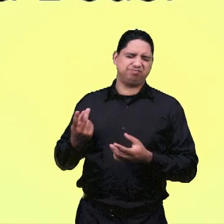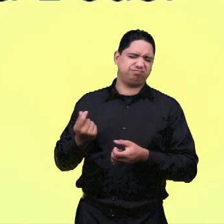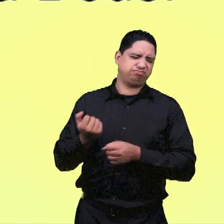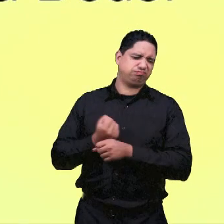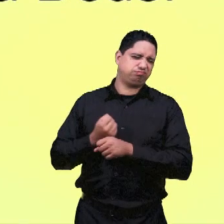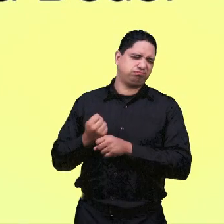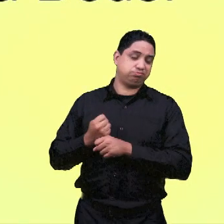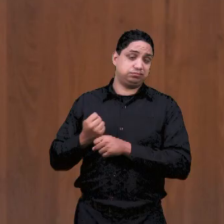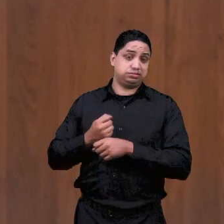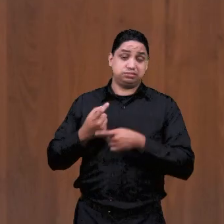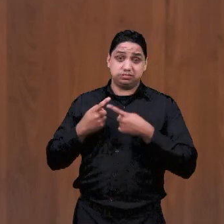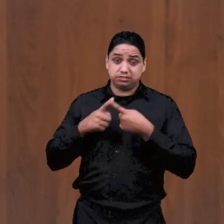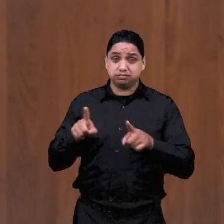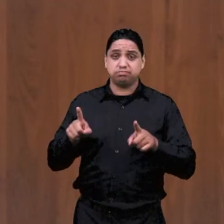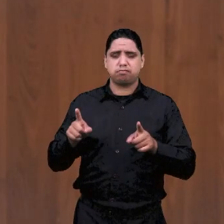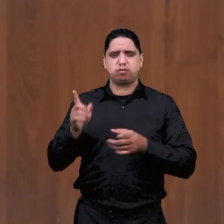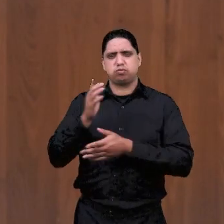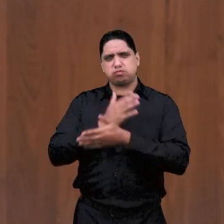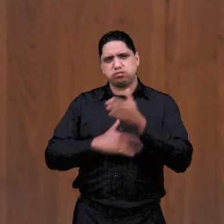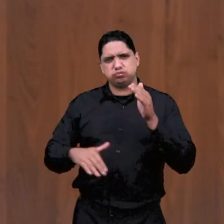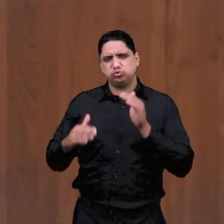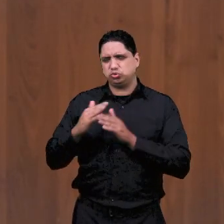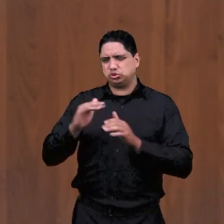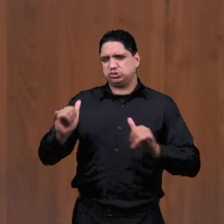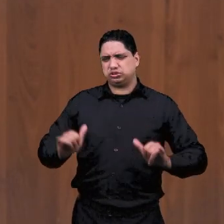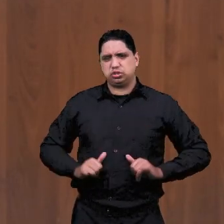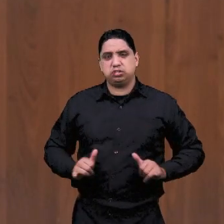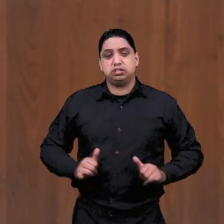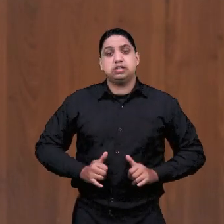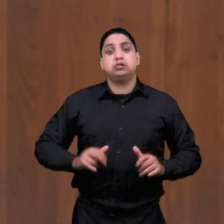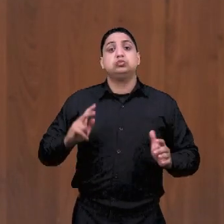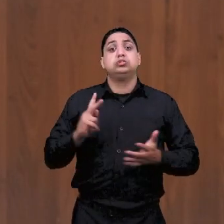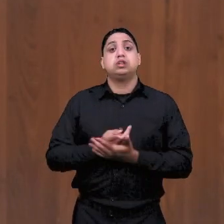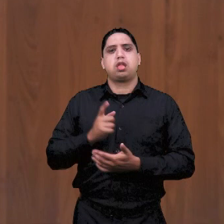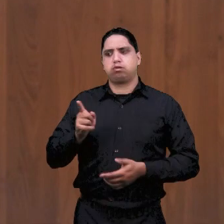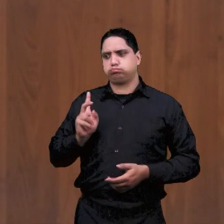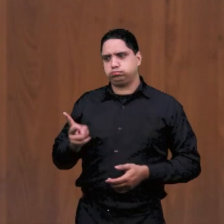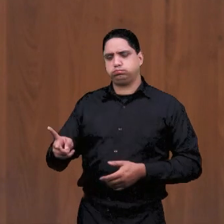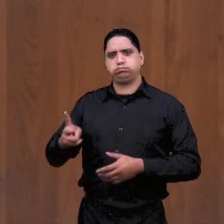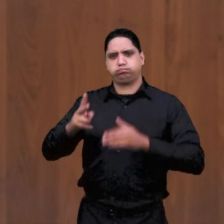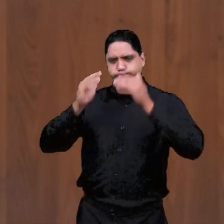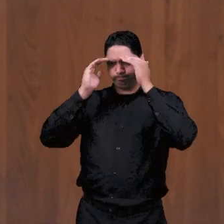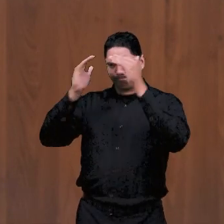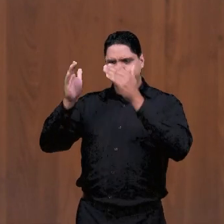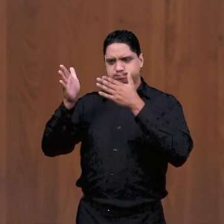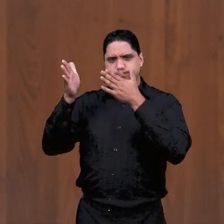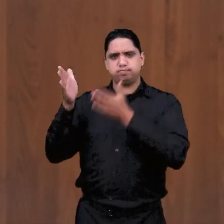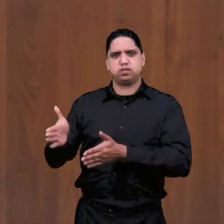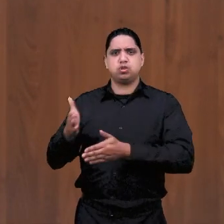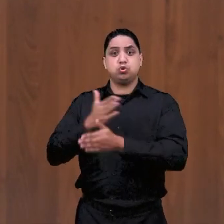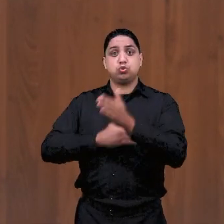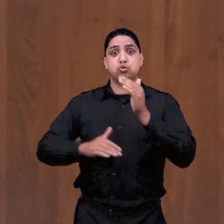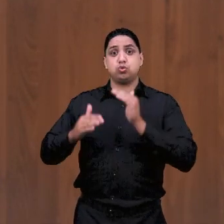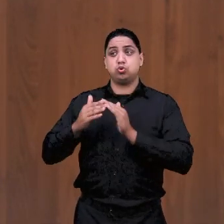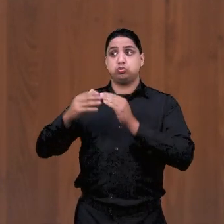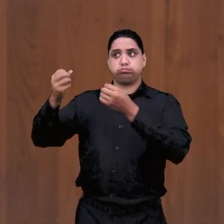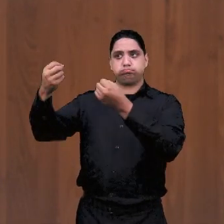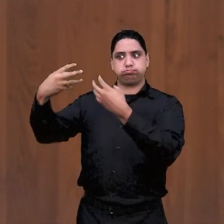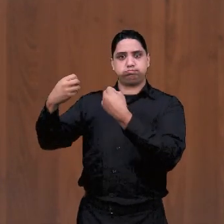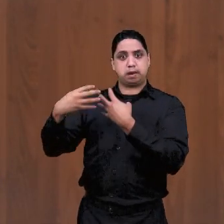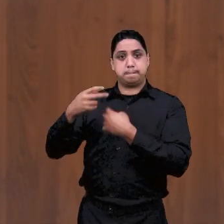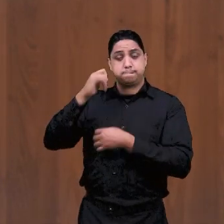beaucoup d'années. Mais avec toute cette souffrance, il est resté obéissant aux enseignements qu'il avait reçus de son